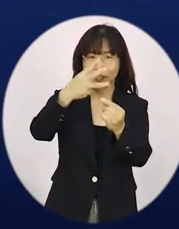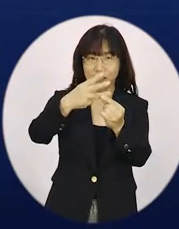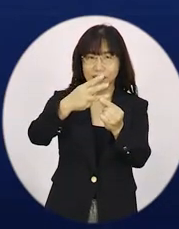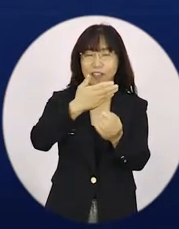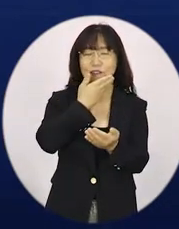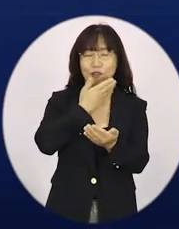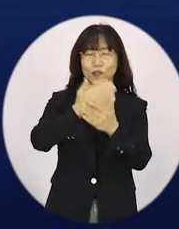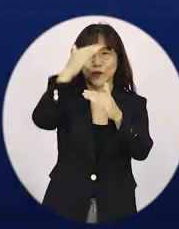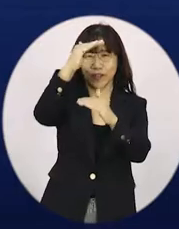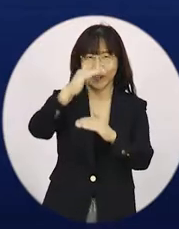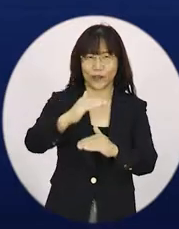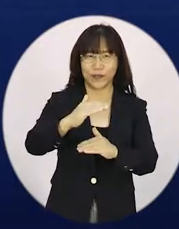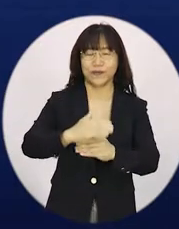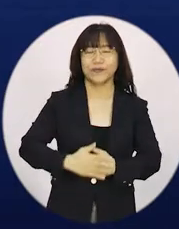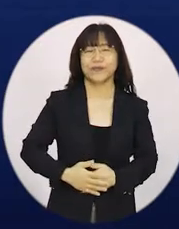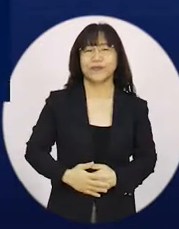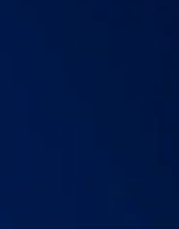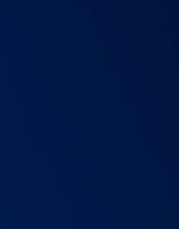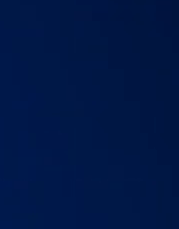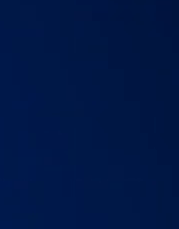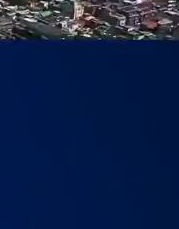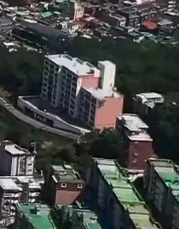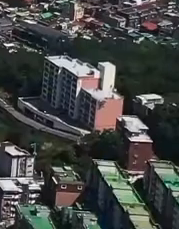주 주간 주요 소식입니다.